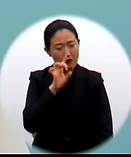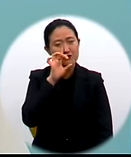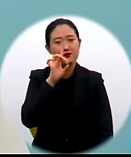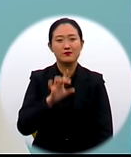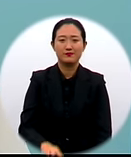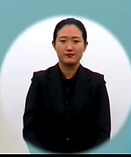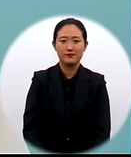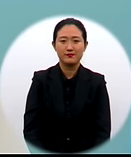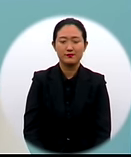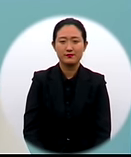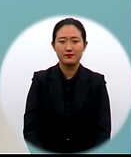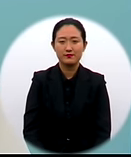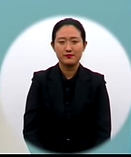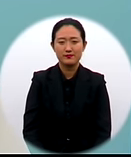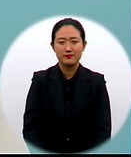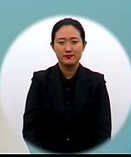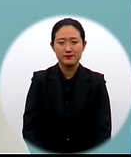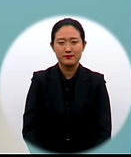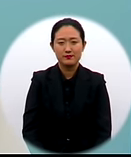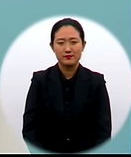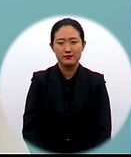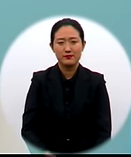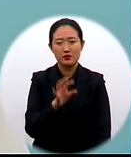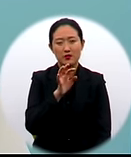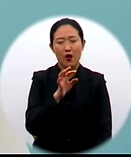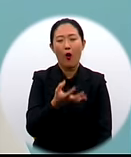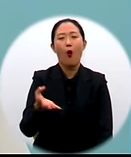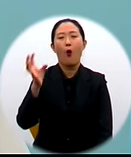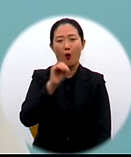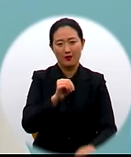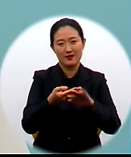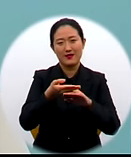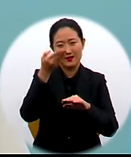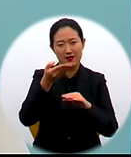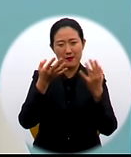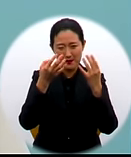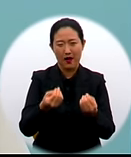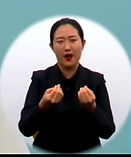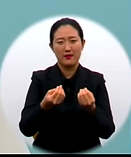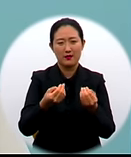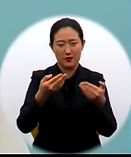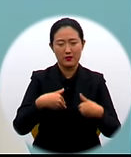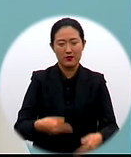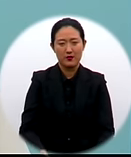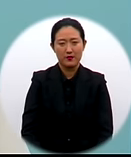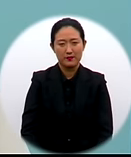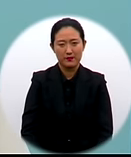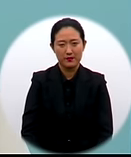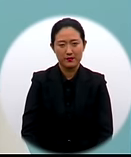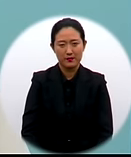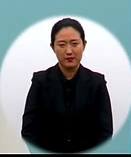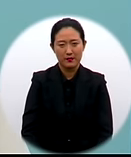궁금해지는 부분이죠. 뭐, 힌트를 드리자면 수십억 받습니다. 한국의 큰 대기업이 구글에 있는 인공지능 개발자 한